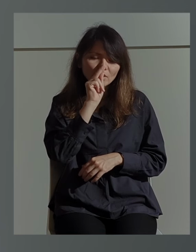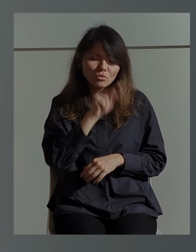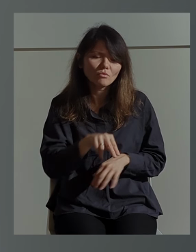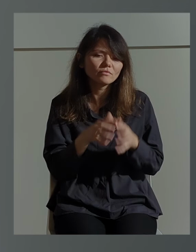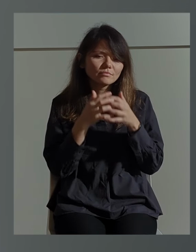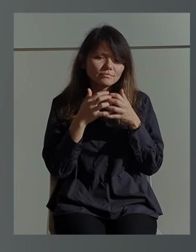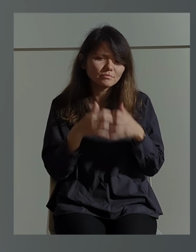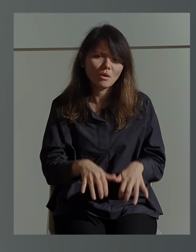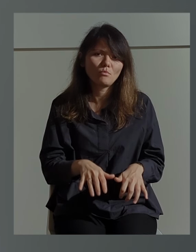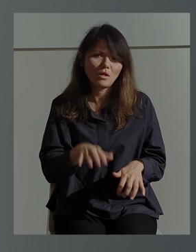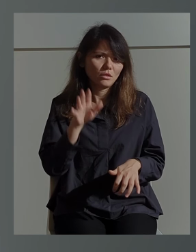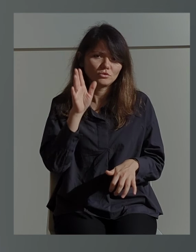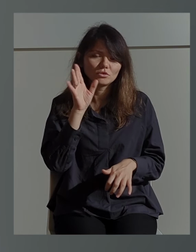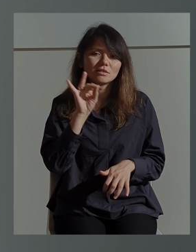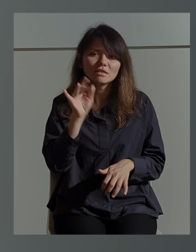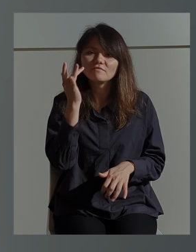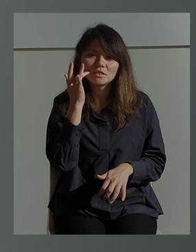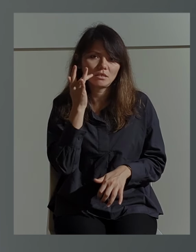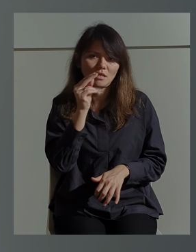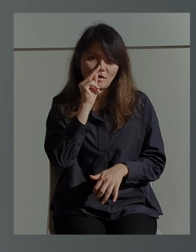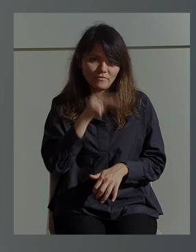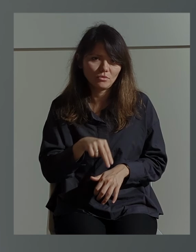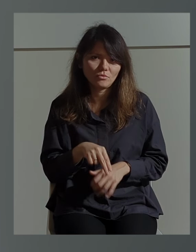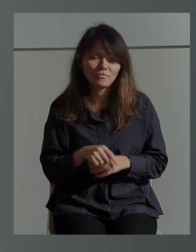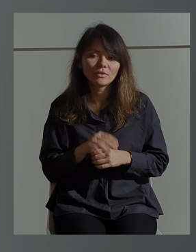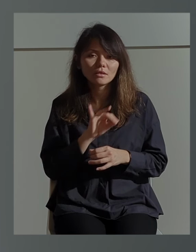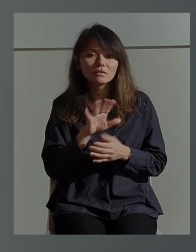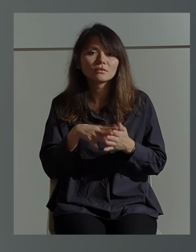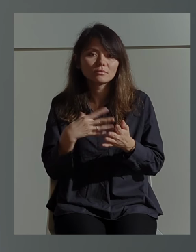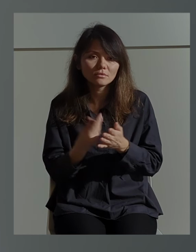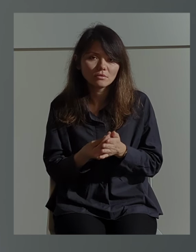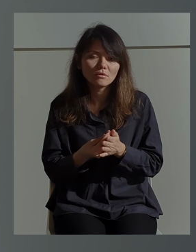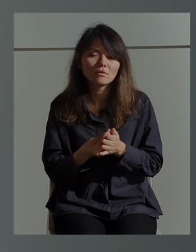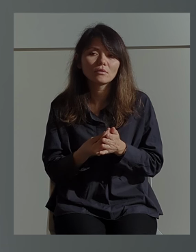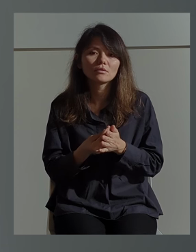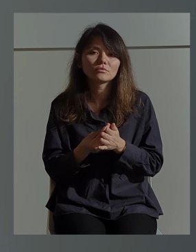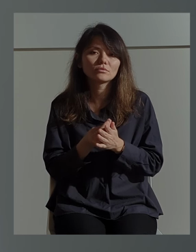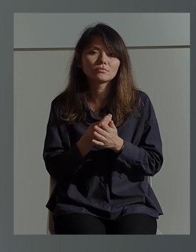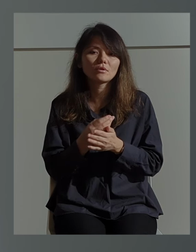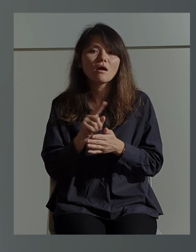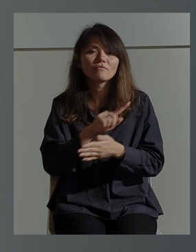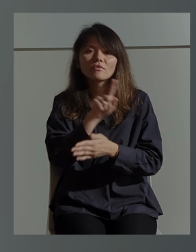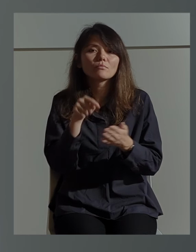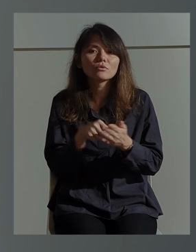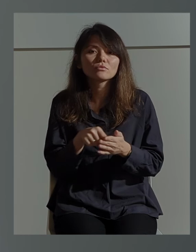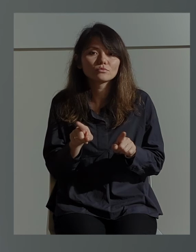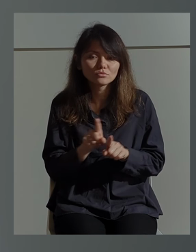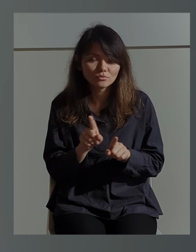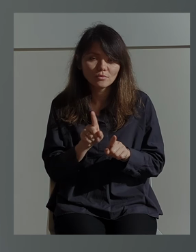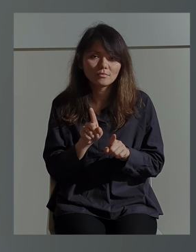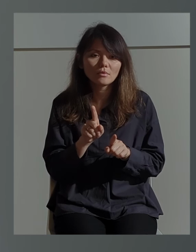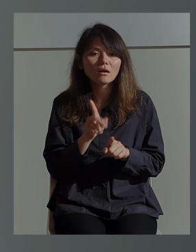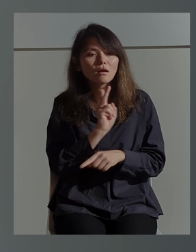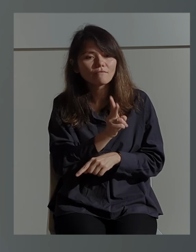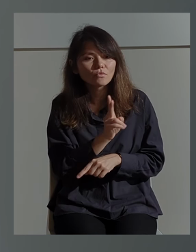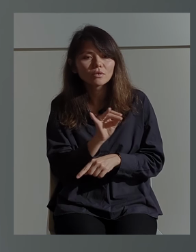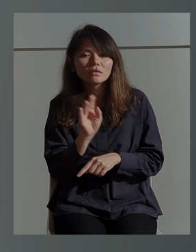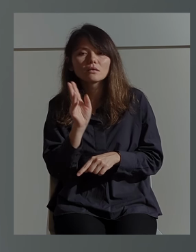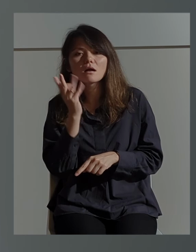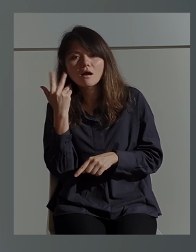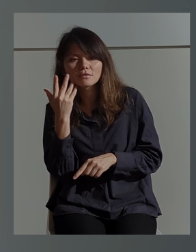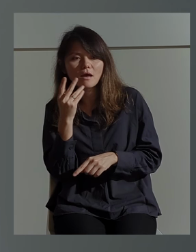виновны всегда и соответственно вопрос только том кого и когда